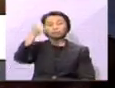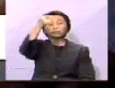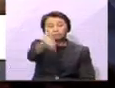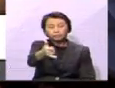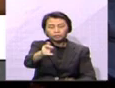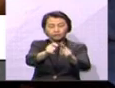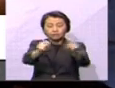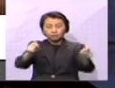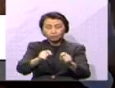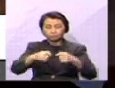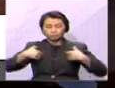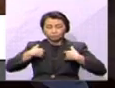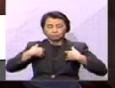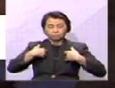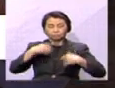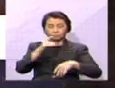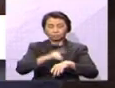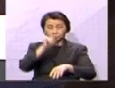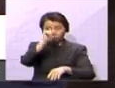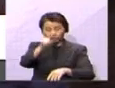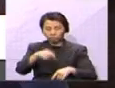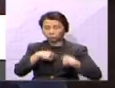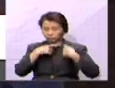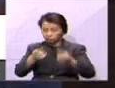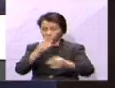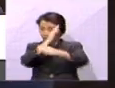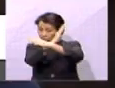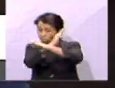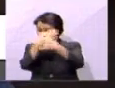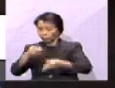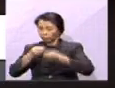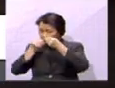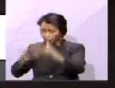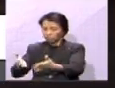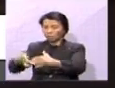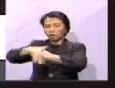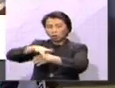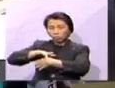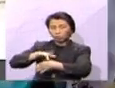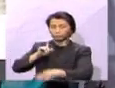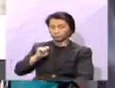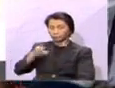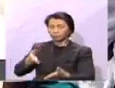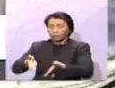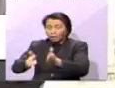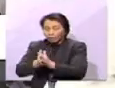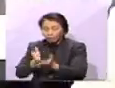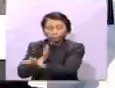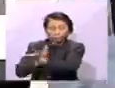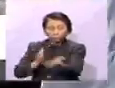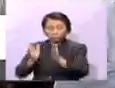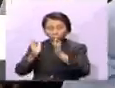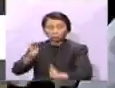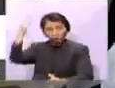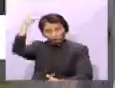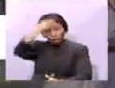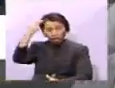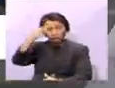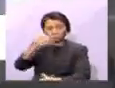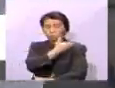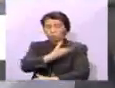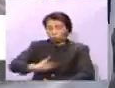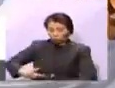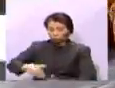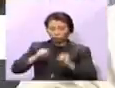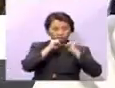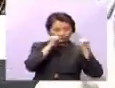unta di tanah suci sejak larangan tersebut dikeluarkan th menyeru supaya para jemaah haji dan umrah serta